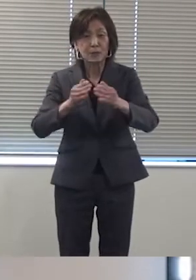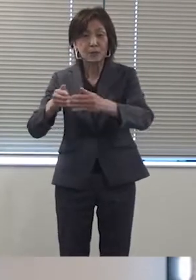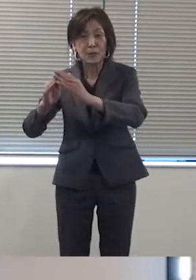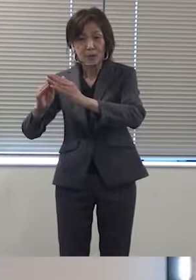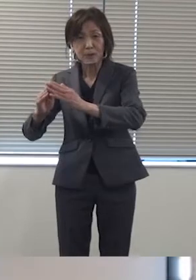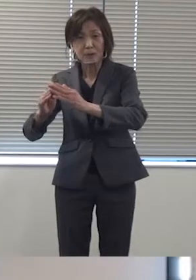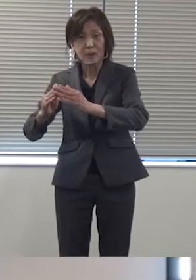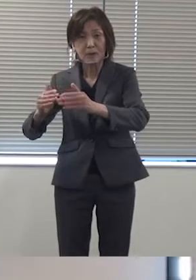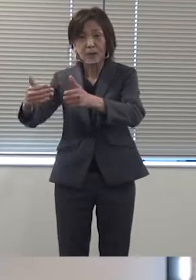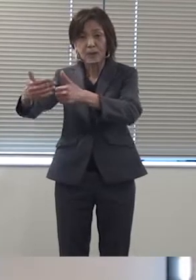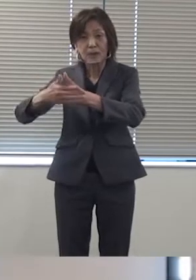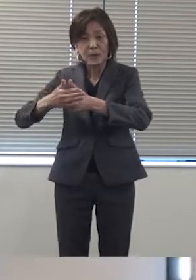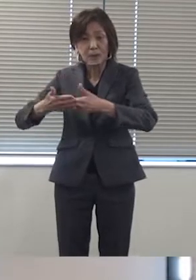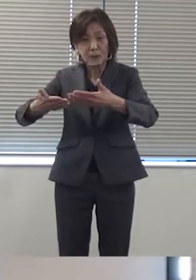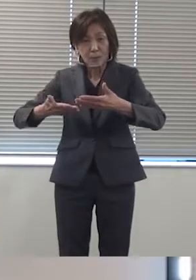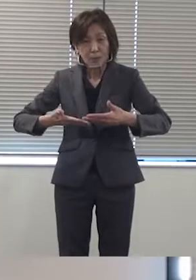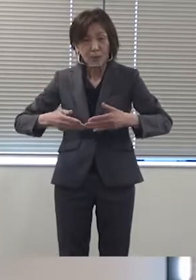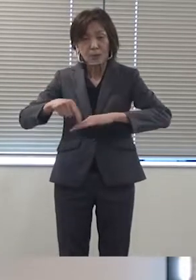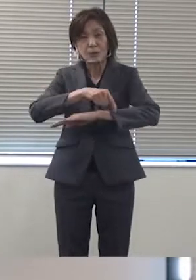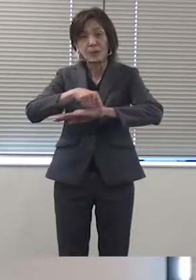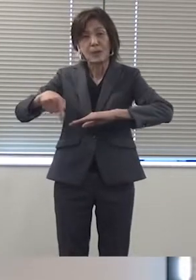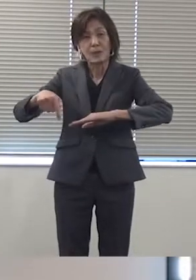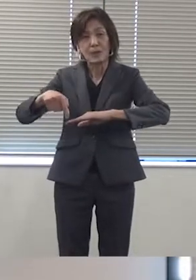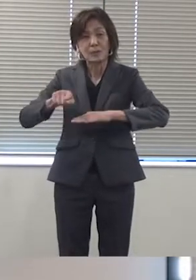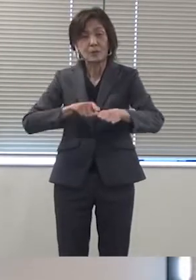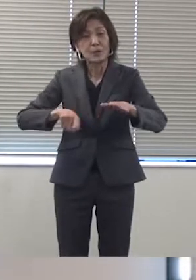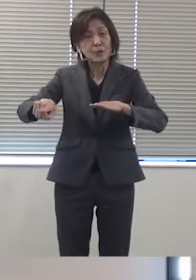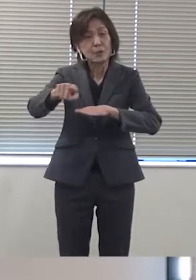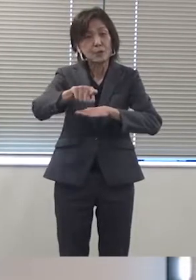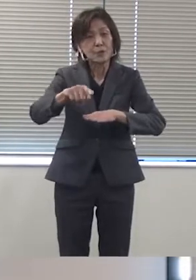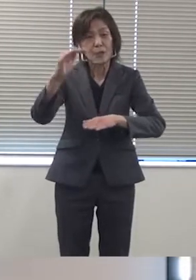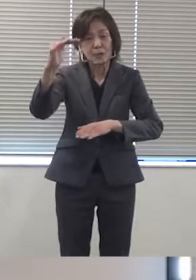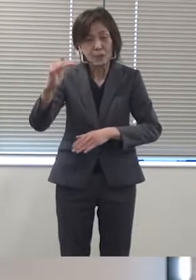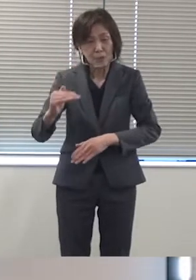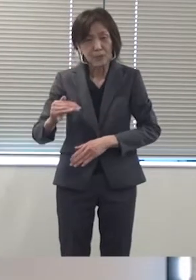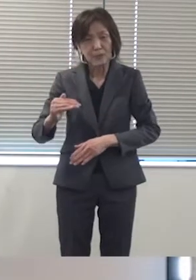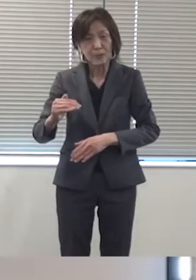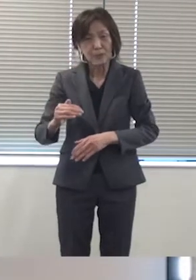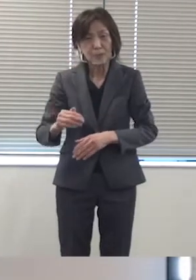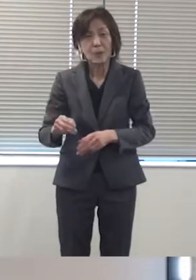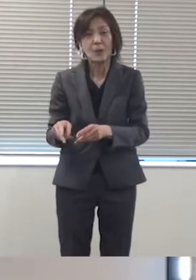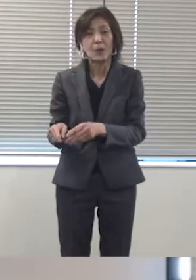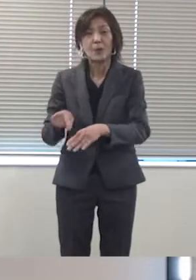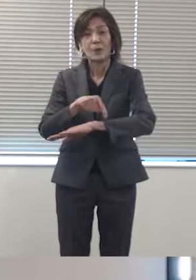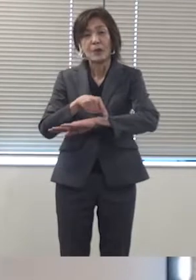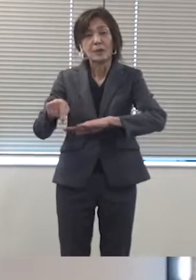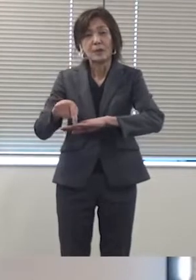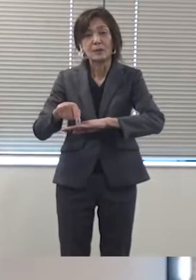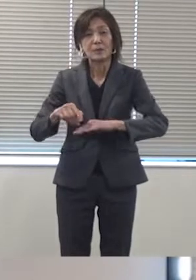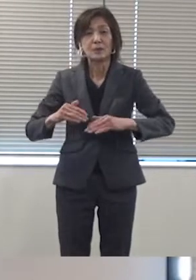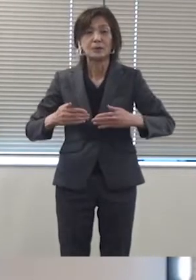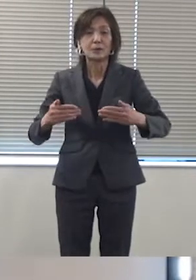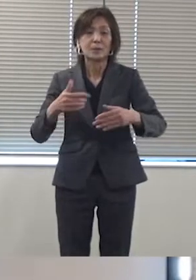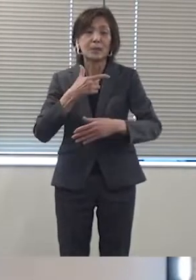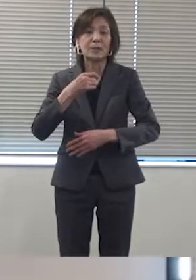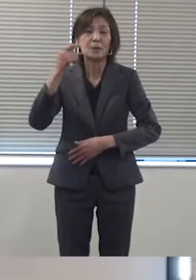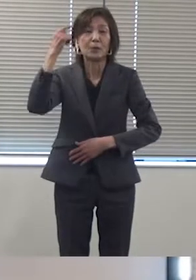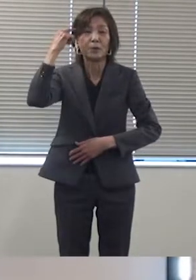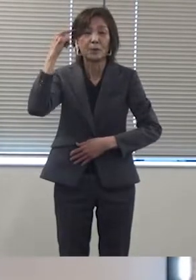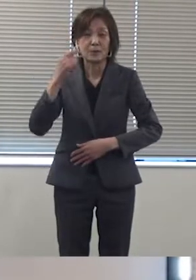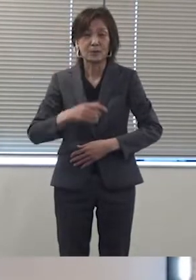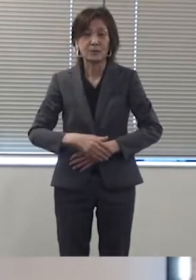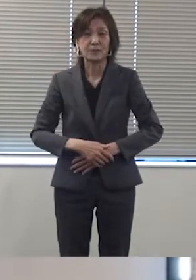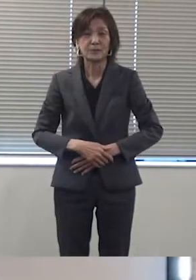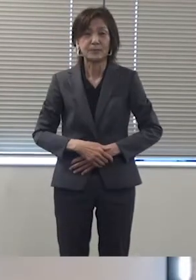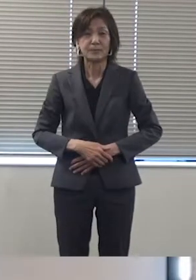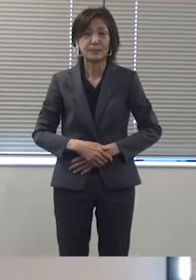優先度を高くしていくかというところの計画部分に入りたいと思っております。そしてマンホールトイレ